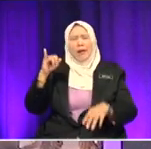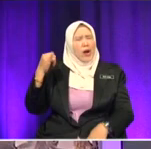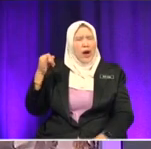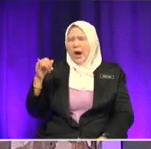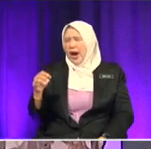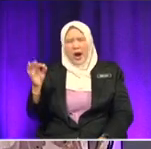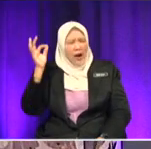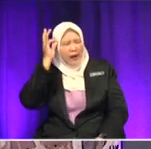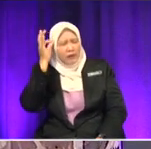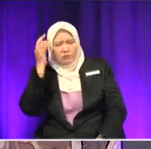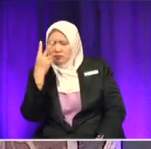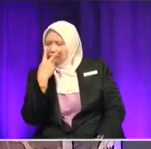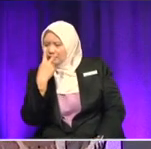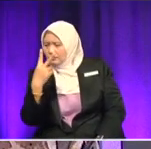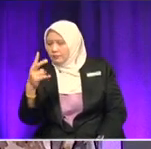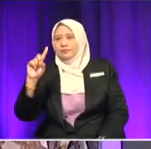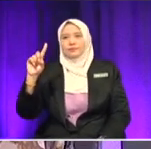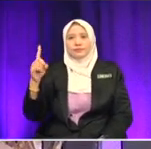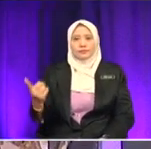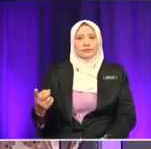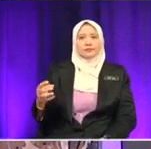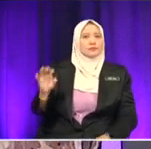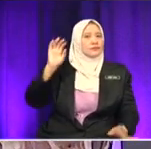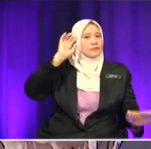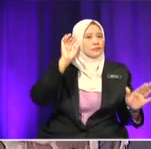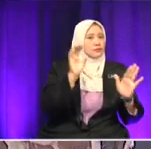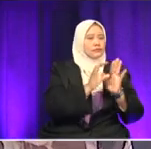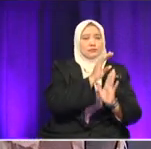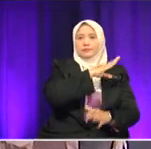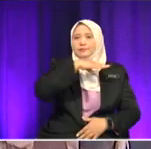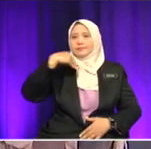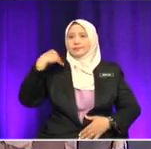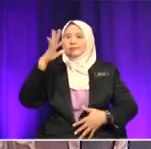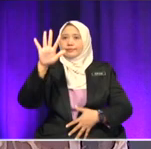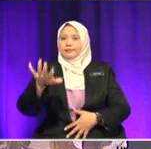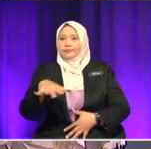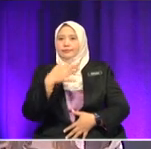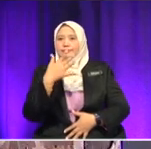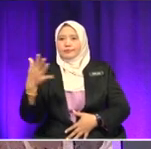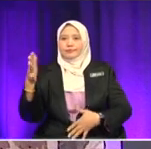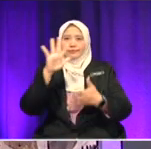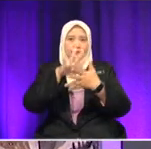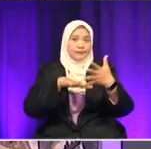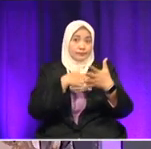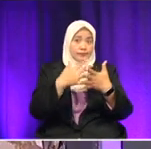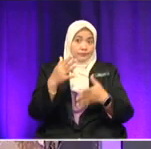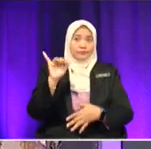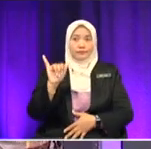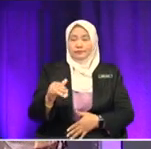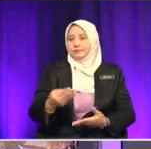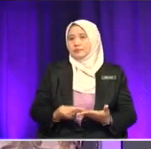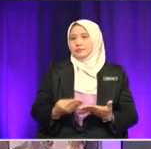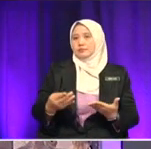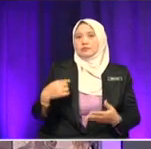Kita tengok sahaja daripada gambar rajah ataupun daripada jadual yang telah diberikan dan kita hanya tulis apa sahaja yang